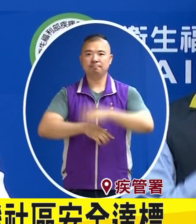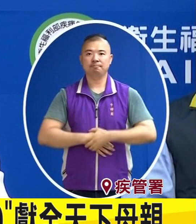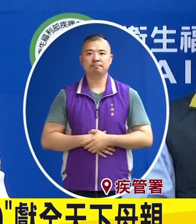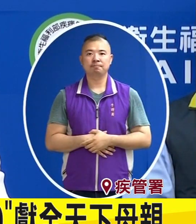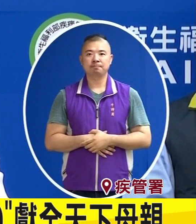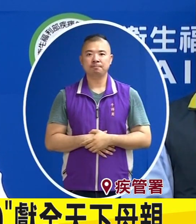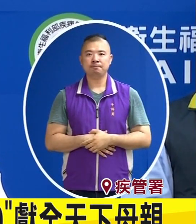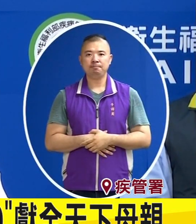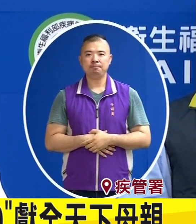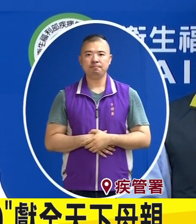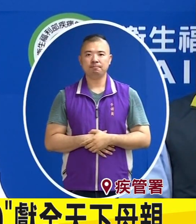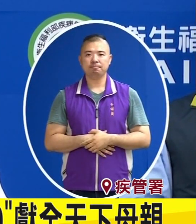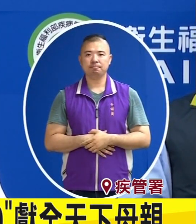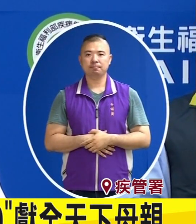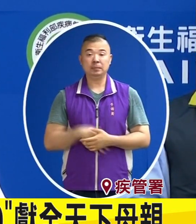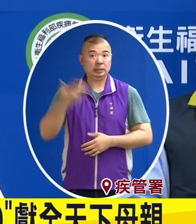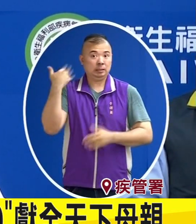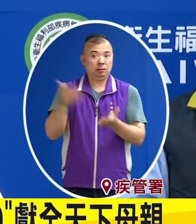的病例，那累计